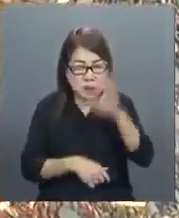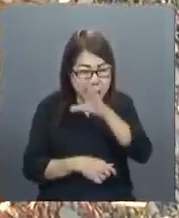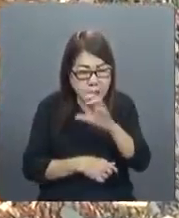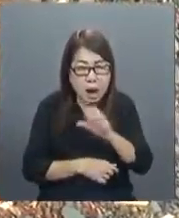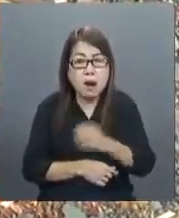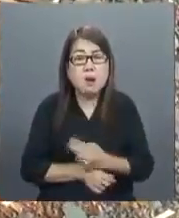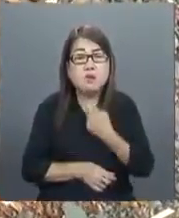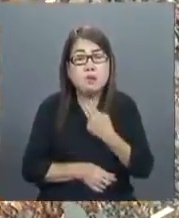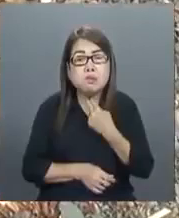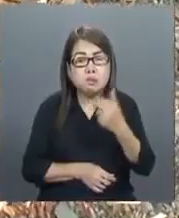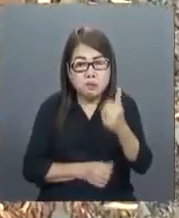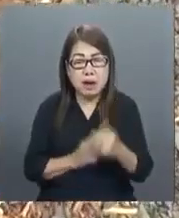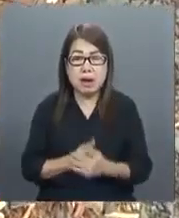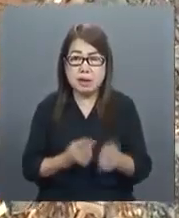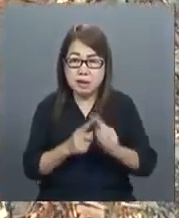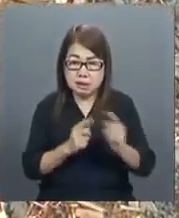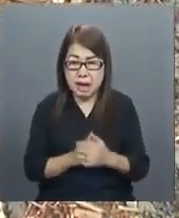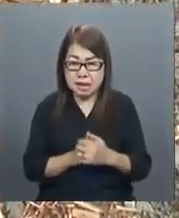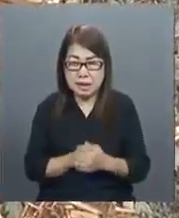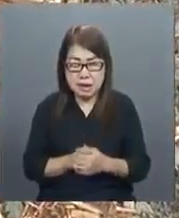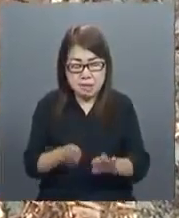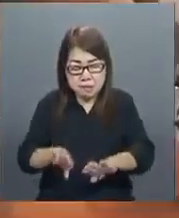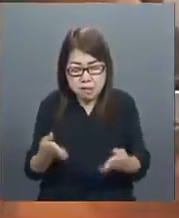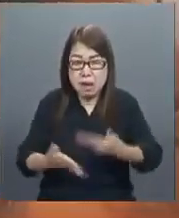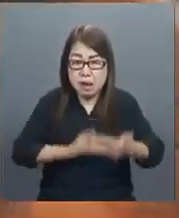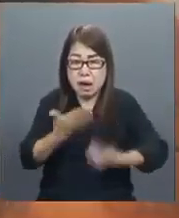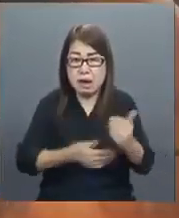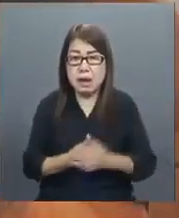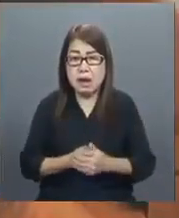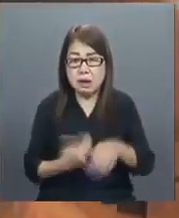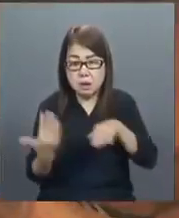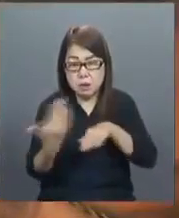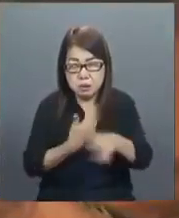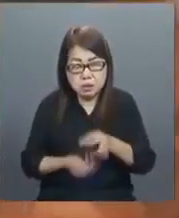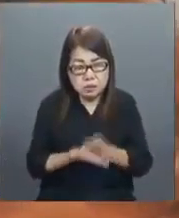าธารณะสามารถนำมาวางขายริมถนนสร้างรายได้วันละ 1,000 ถึง 2,000 บาท